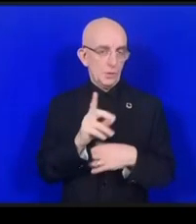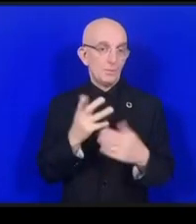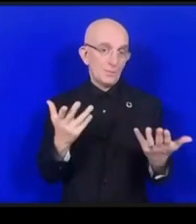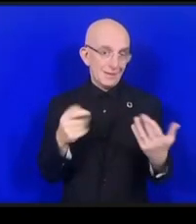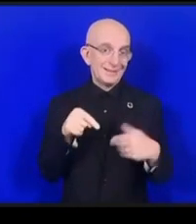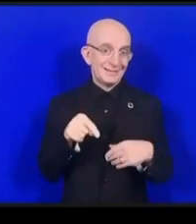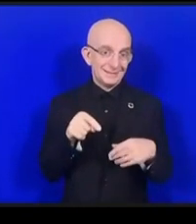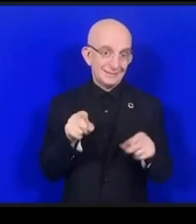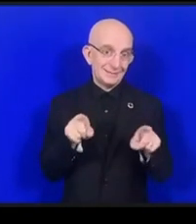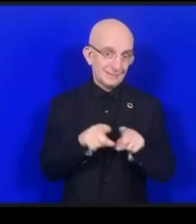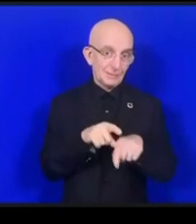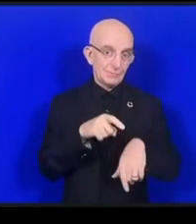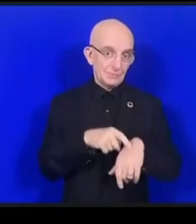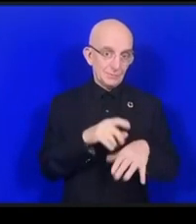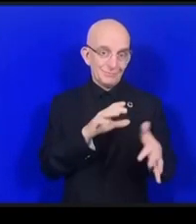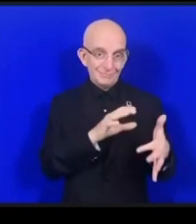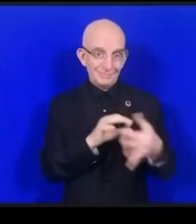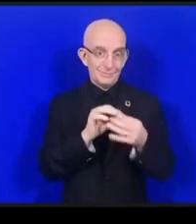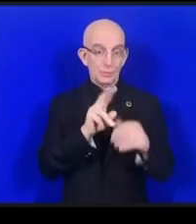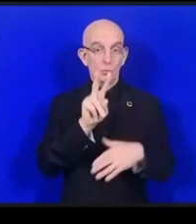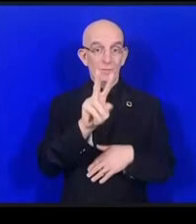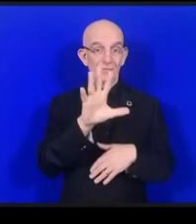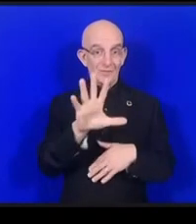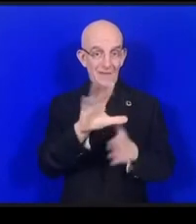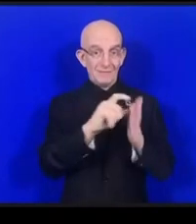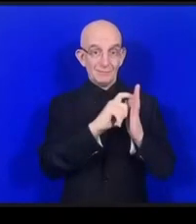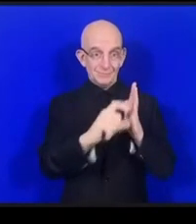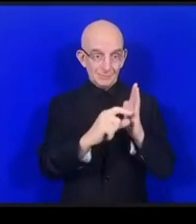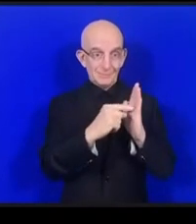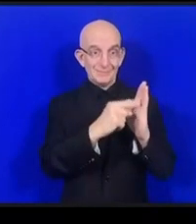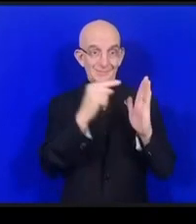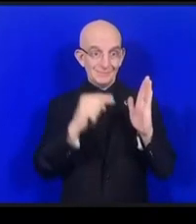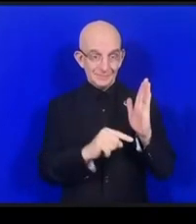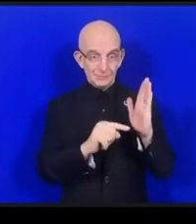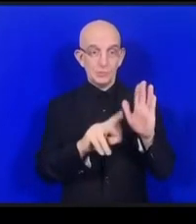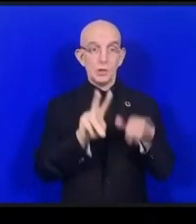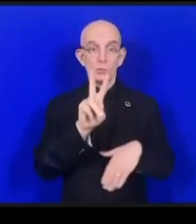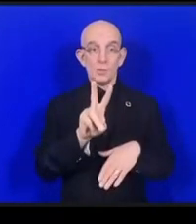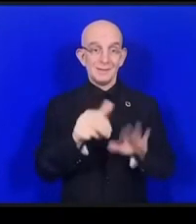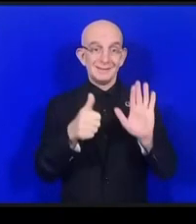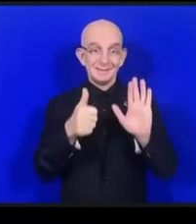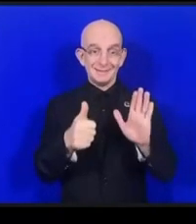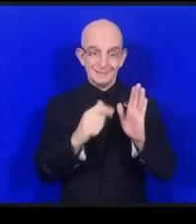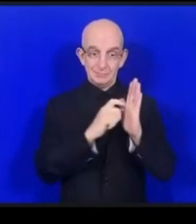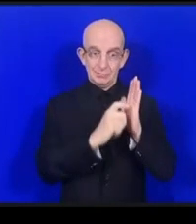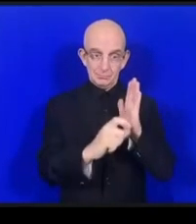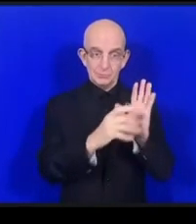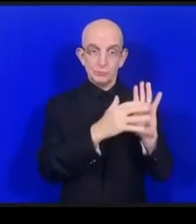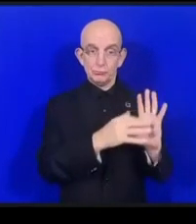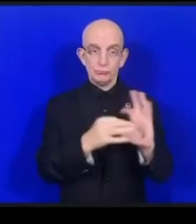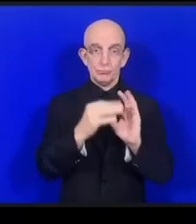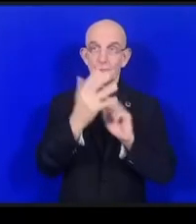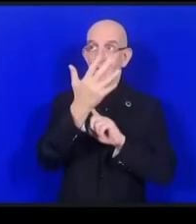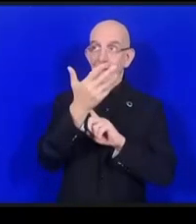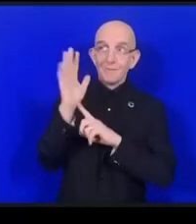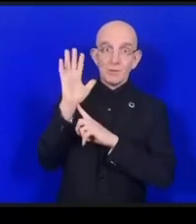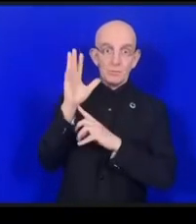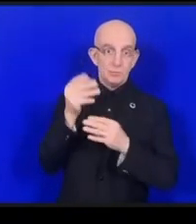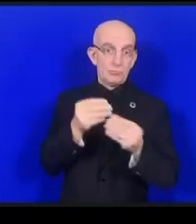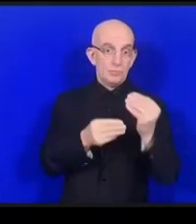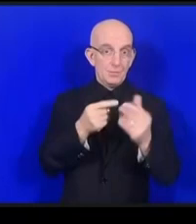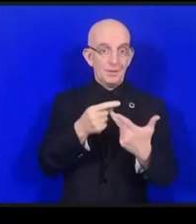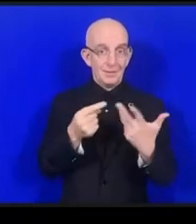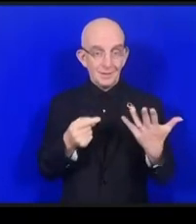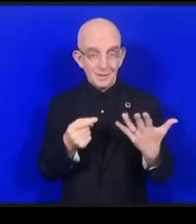касается экологии и влияния экологии на права детей это было принято лишь несколько